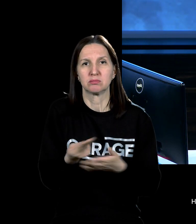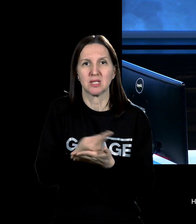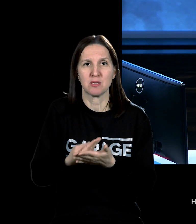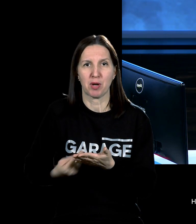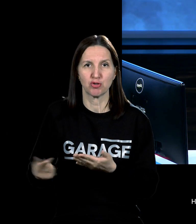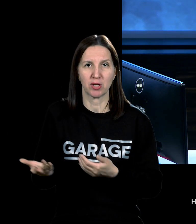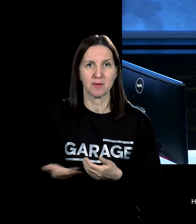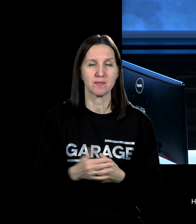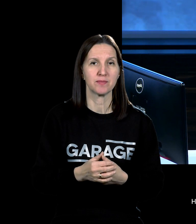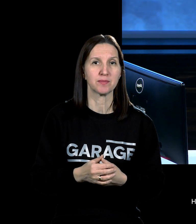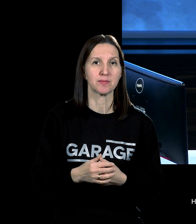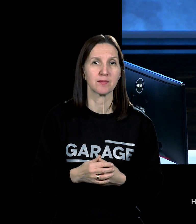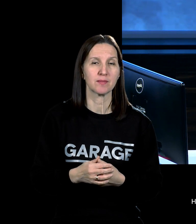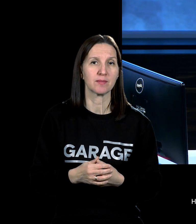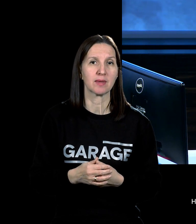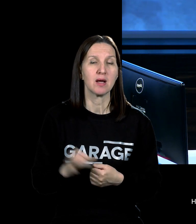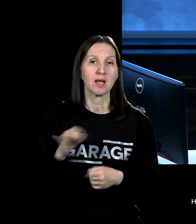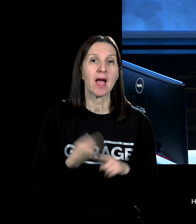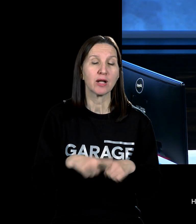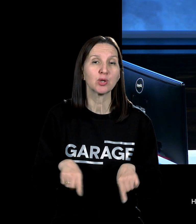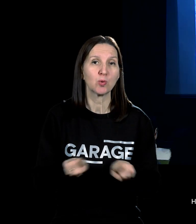том, какой природы это изображение.